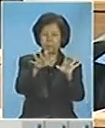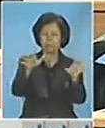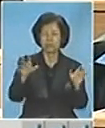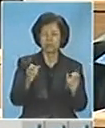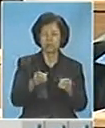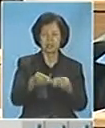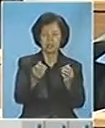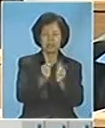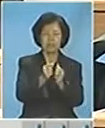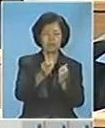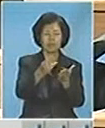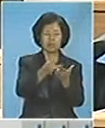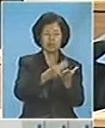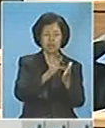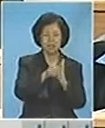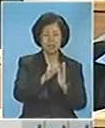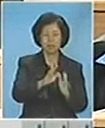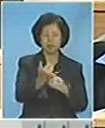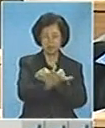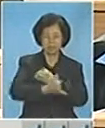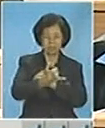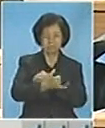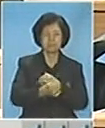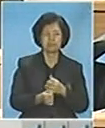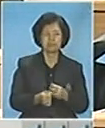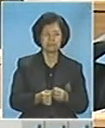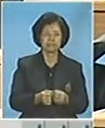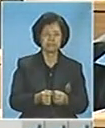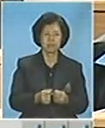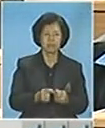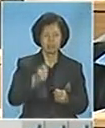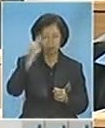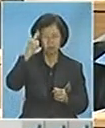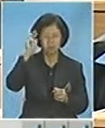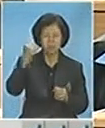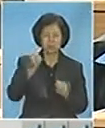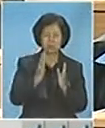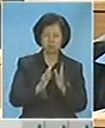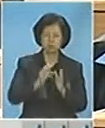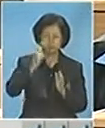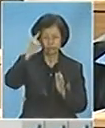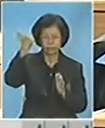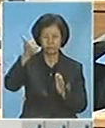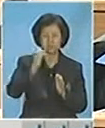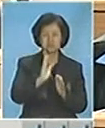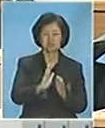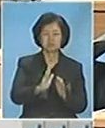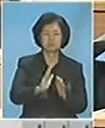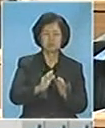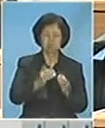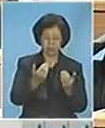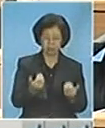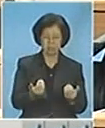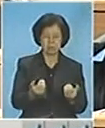ชาการของประเทศต่อไปแต่การที่จะรู้จักราชบัณฑิตยสถานเนี่ยในยุคปัจ